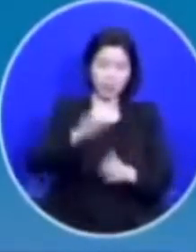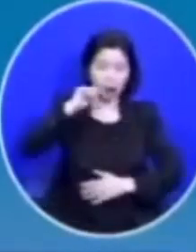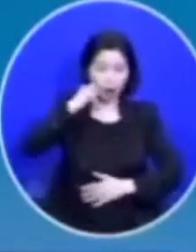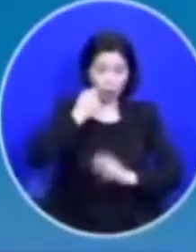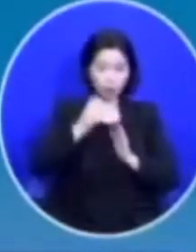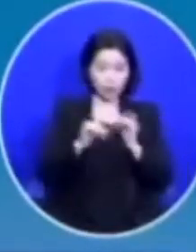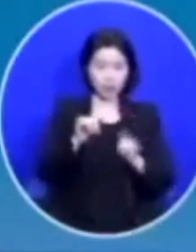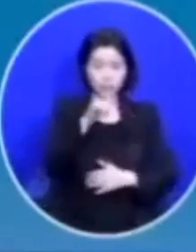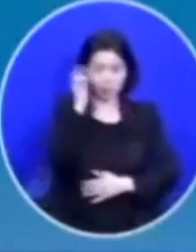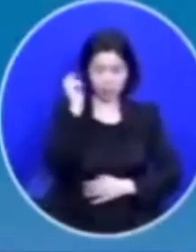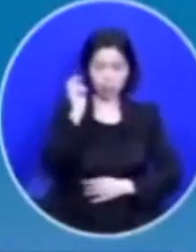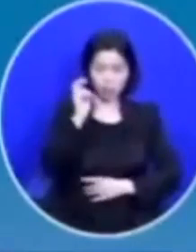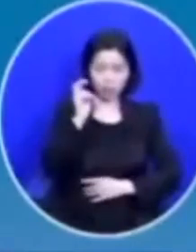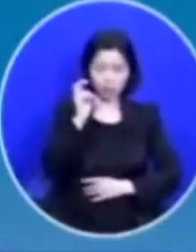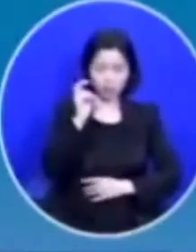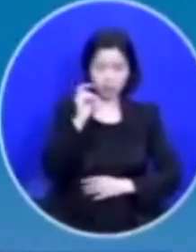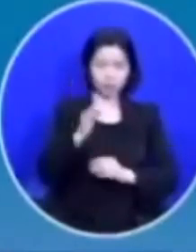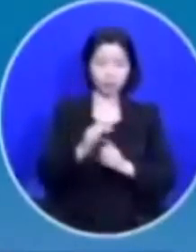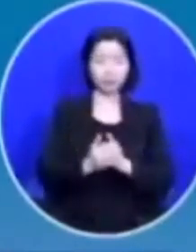거예요